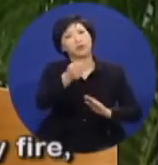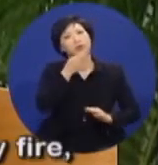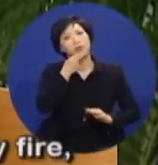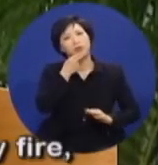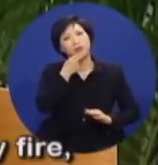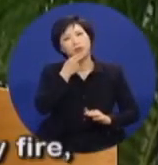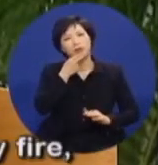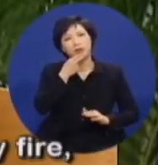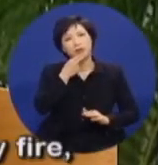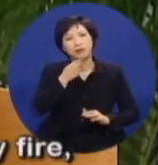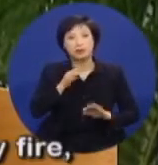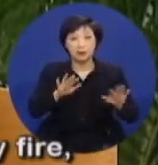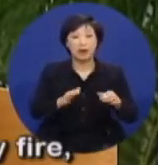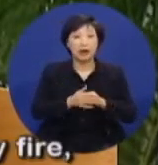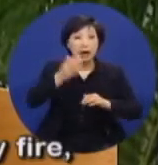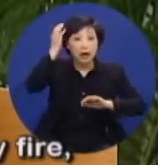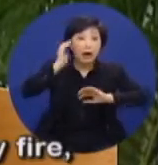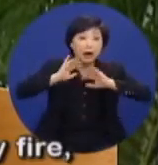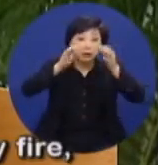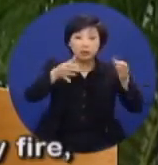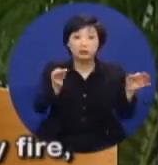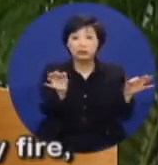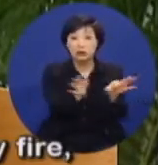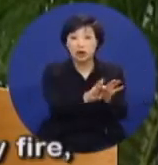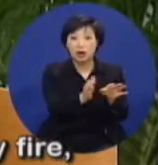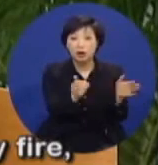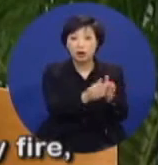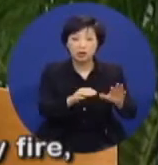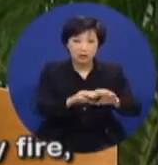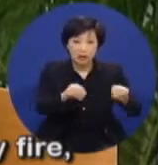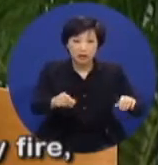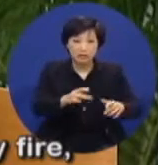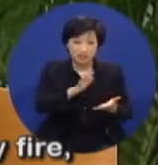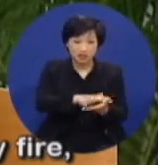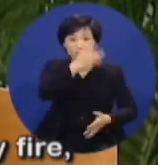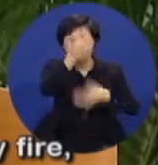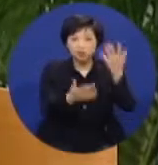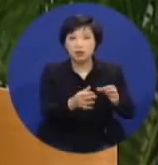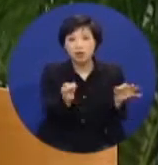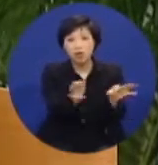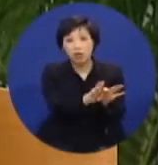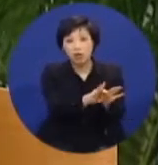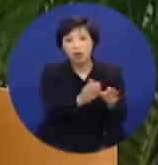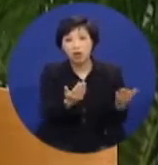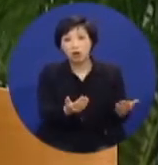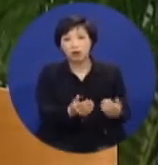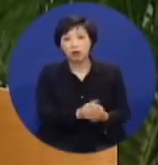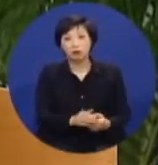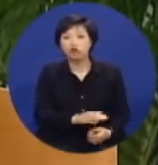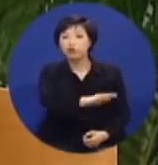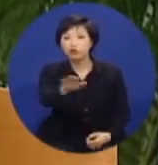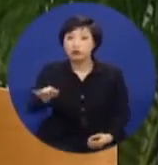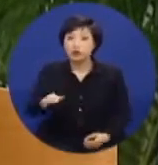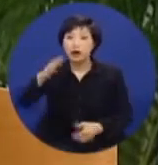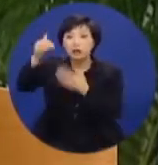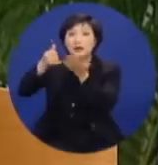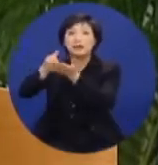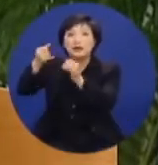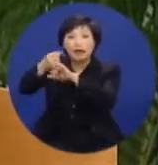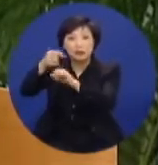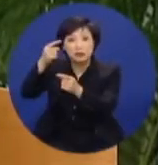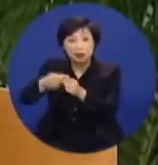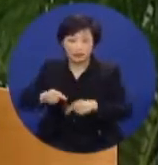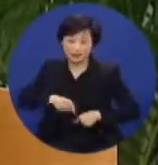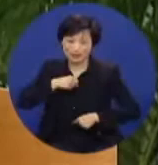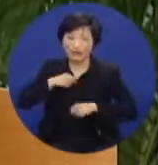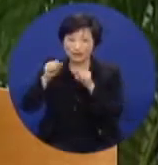하늘은 불타 버린다 땅 안 뜨거운 책 제품에 녹아 없어져 버린다 우리는 그 약 축대를 에 의해